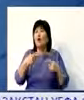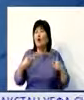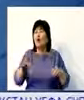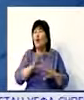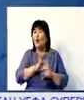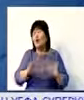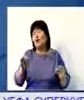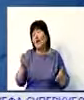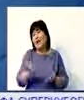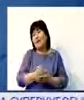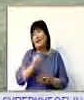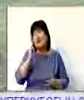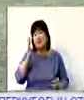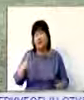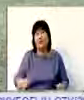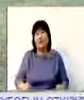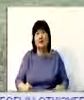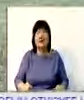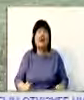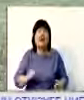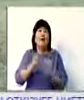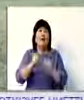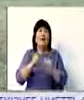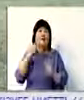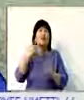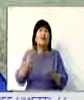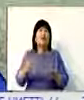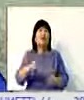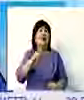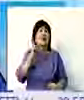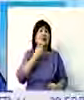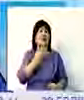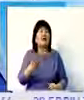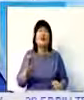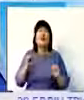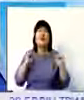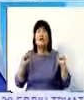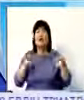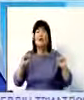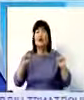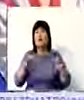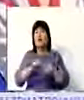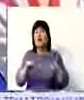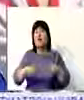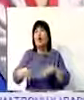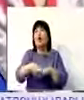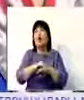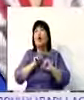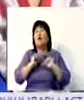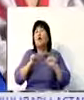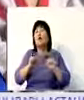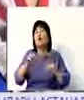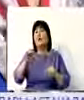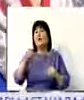үздіктер анықталатын болады. Сайыстың мақсаты айқын. Жастар арасында дене тәрбиесін насихаттау, бұқаралық спорттың